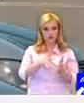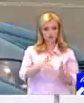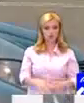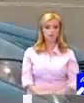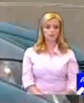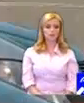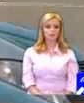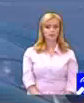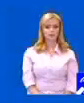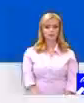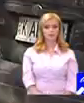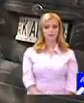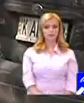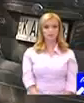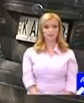Naționale.